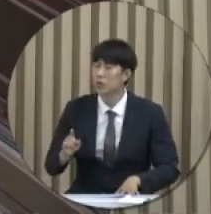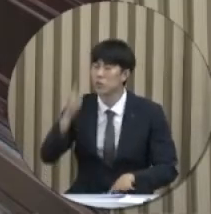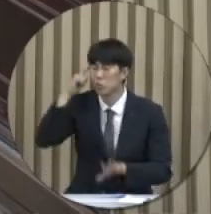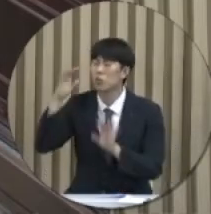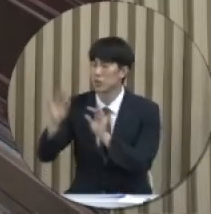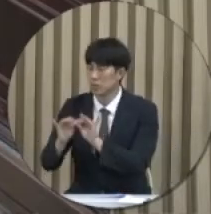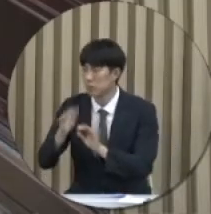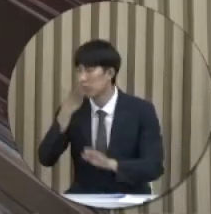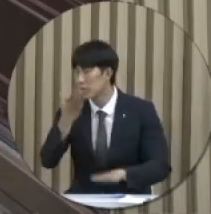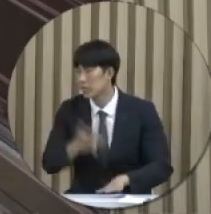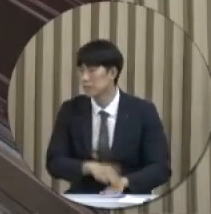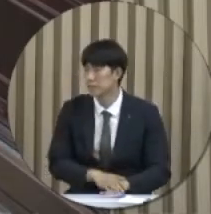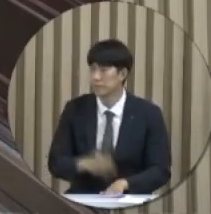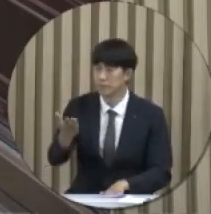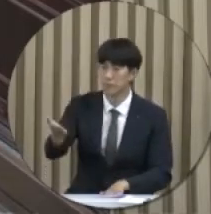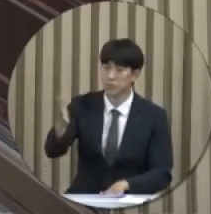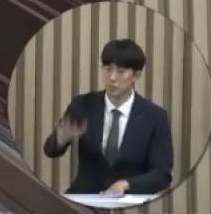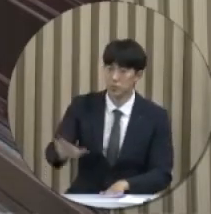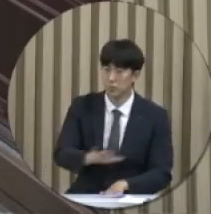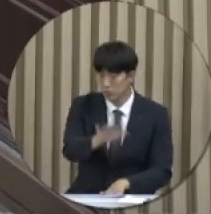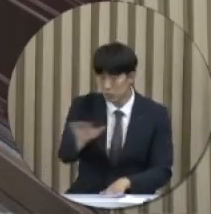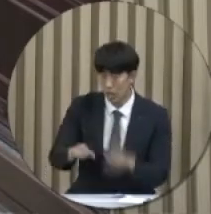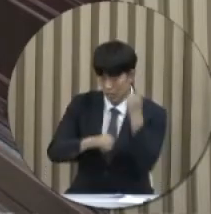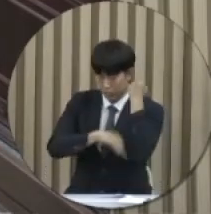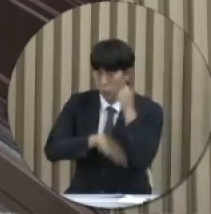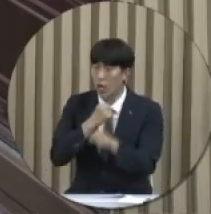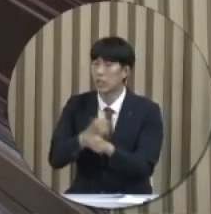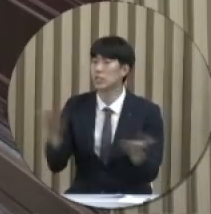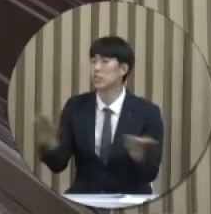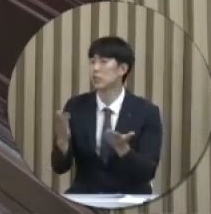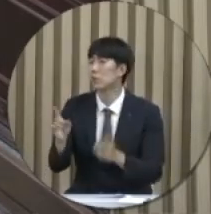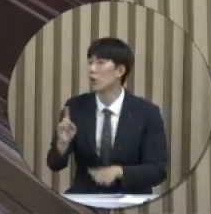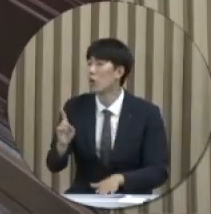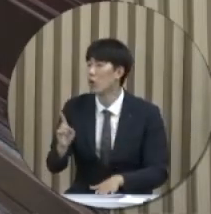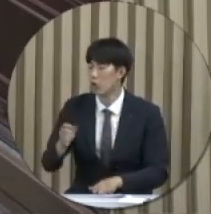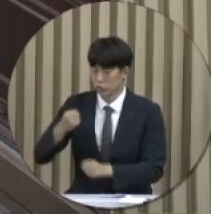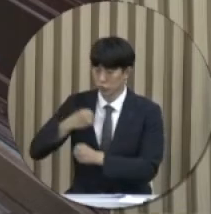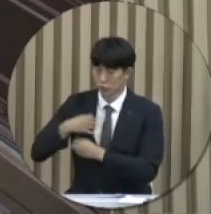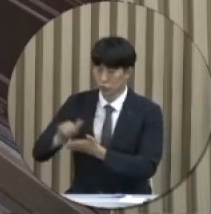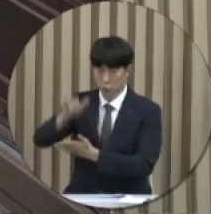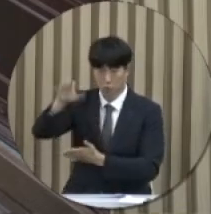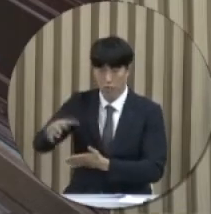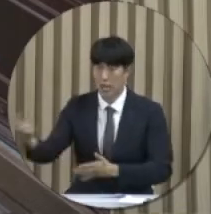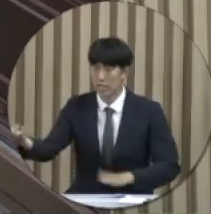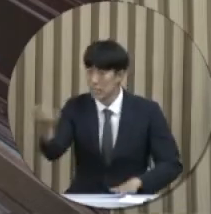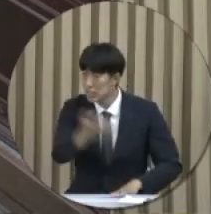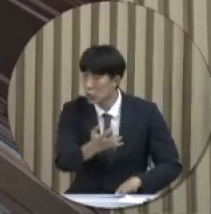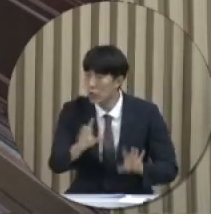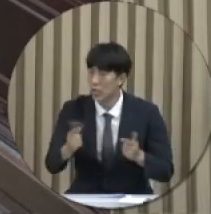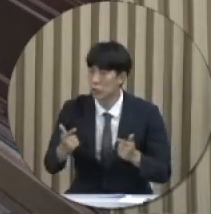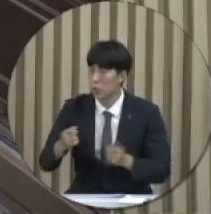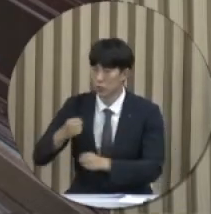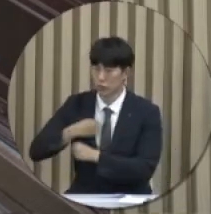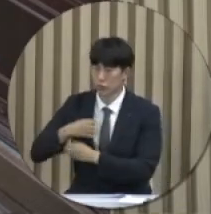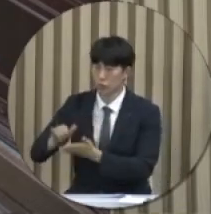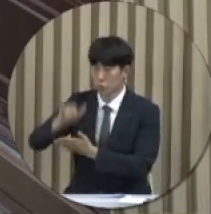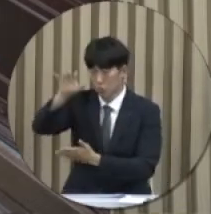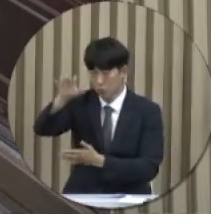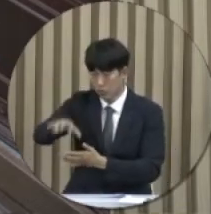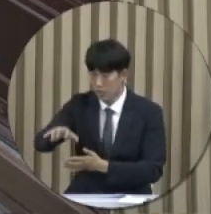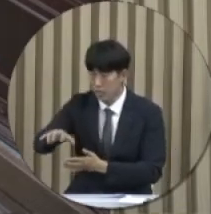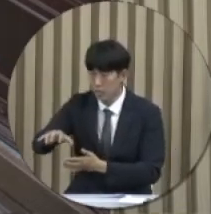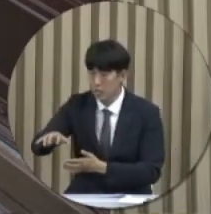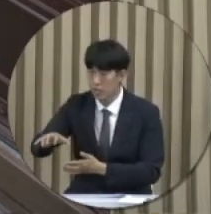공감할 수 있습니다. 근데 우리가 기본적으로 하는 게 분공항 이전 홍보관이 아니고 분공항 화성으로